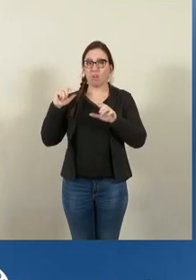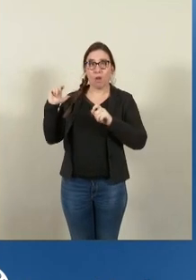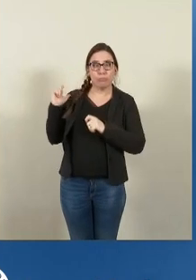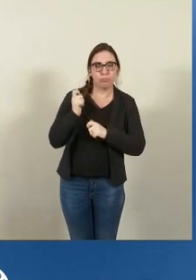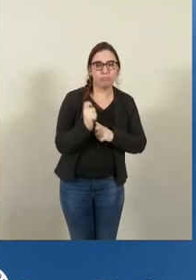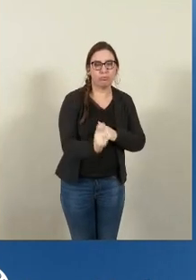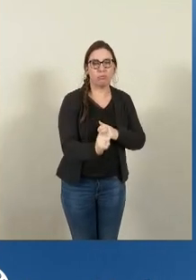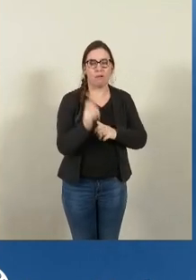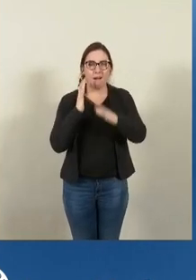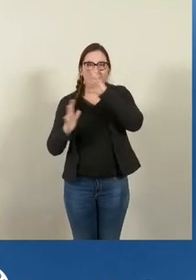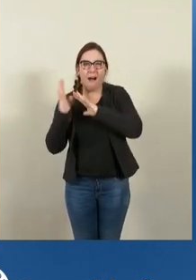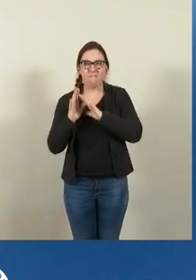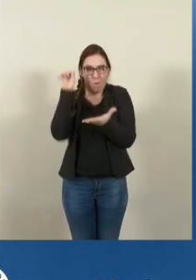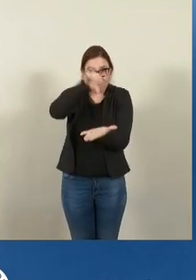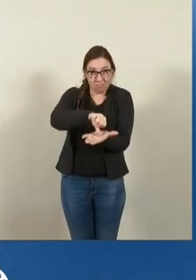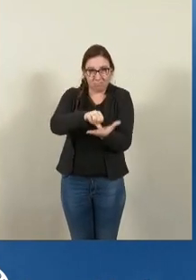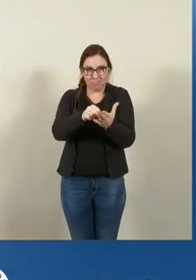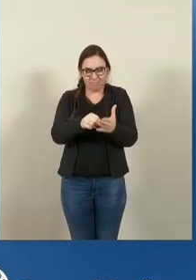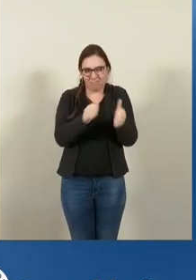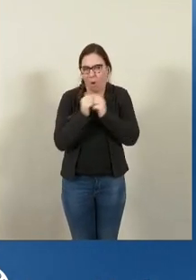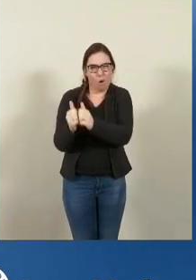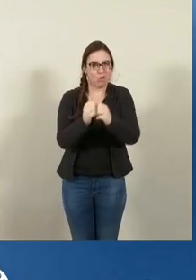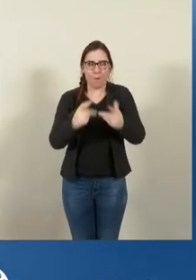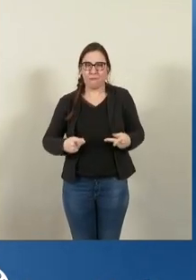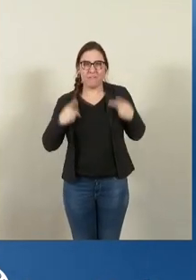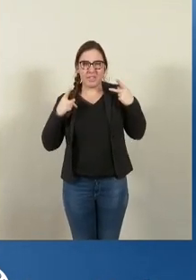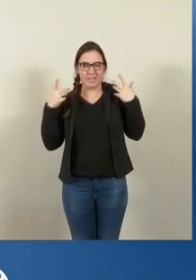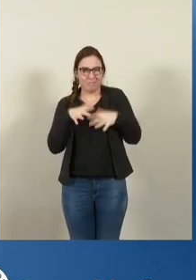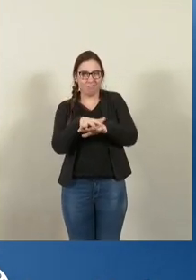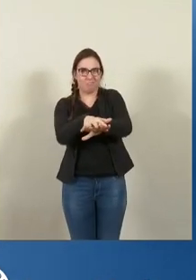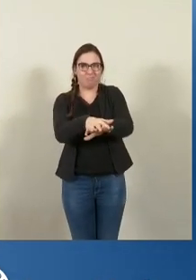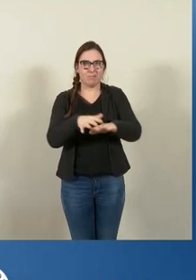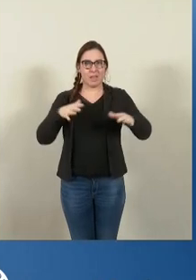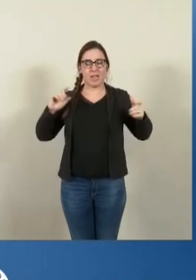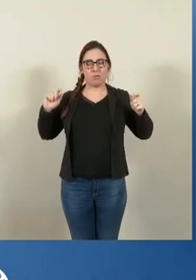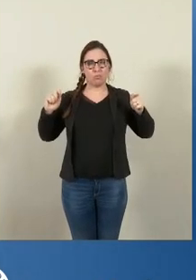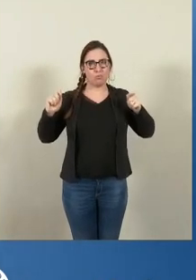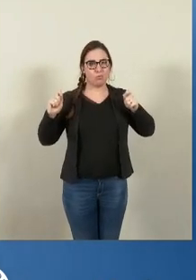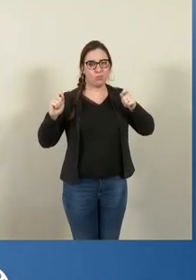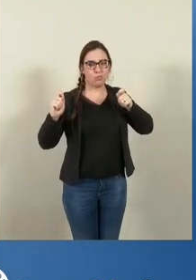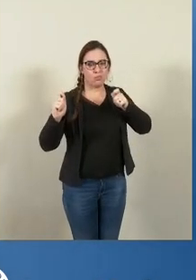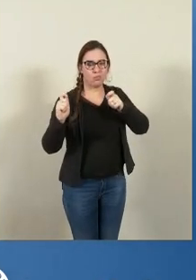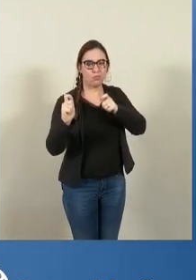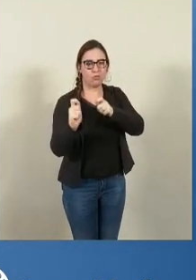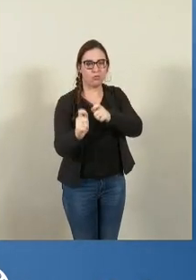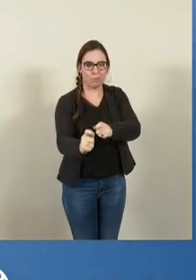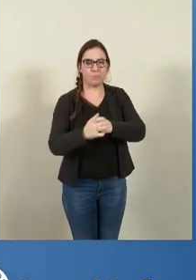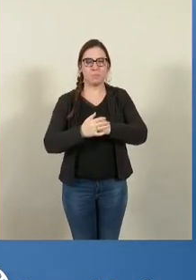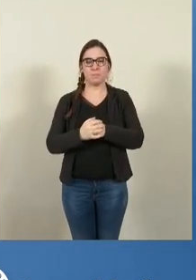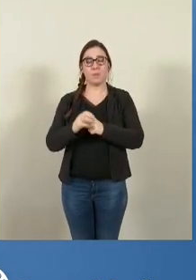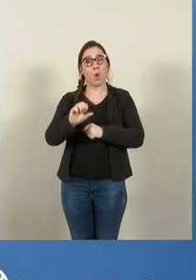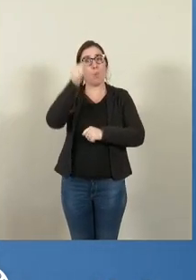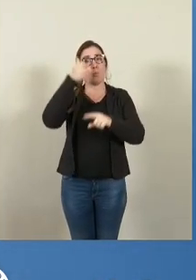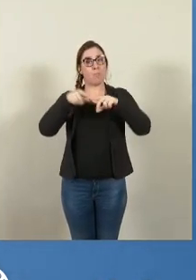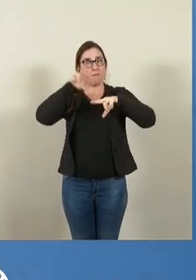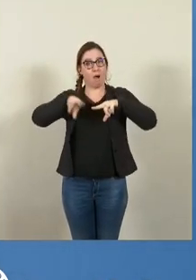vivait ensemble dans les cœurs d'ilot dans le quartier comment celui-ci s'est modifié petit à petit une première rénovation des